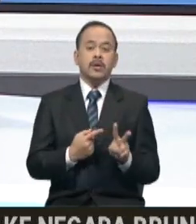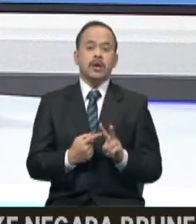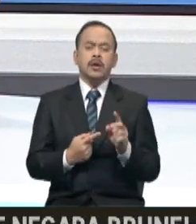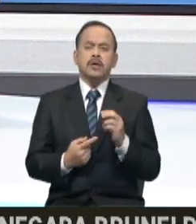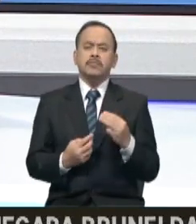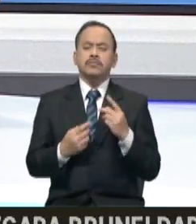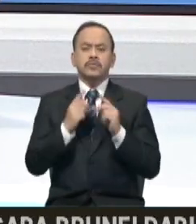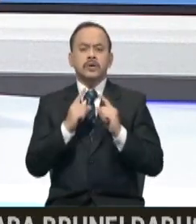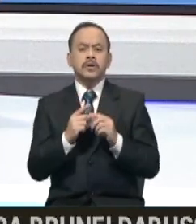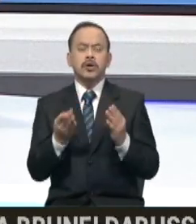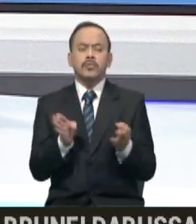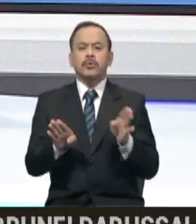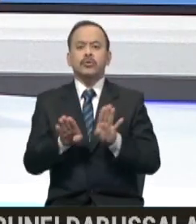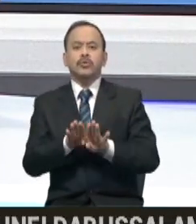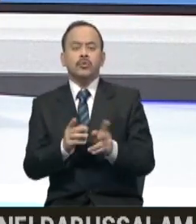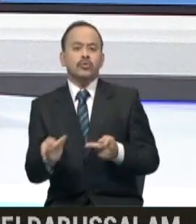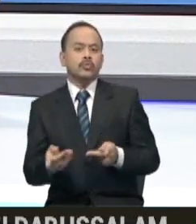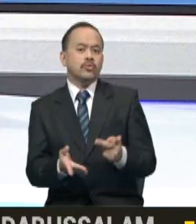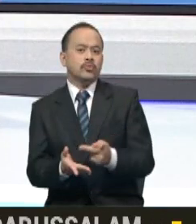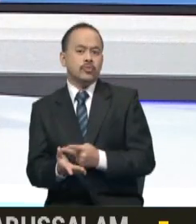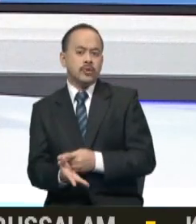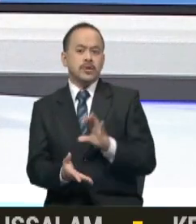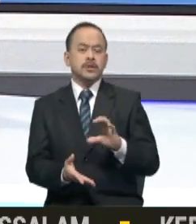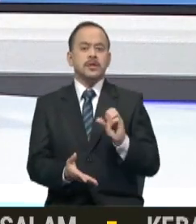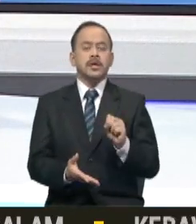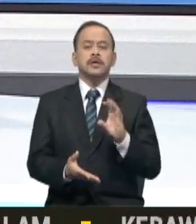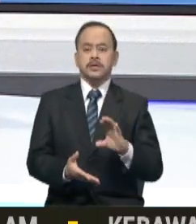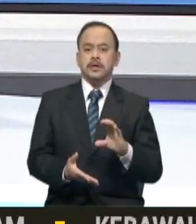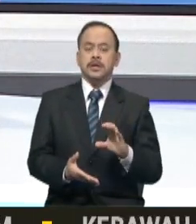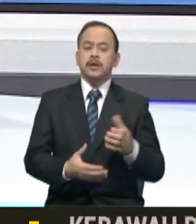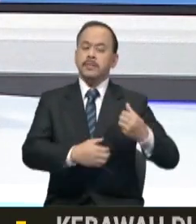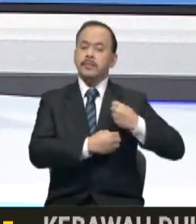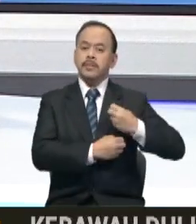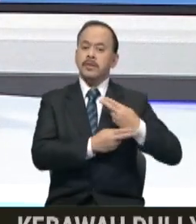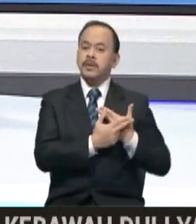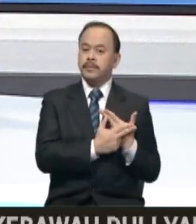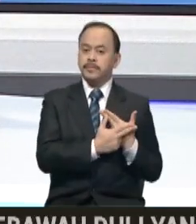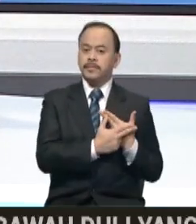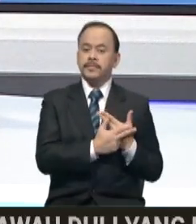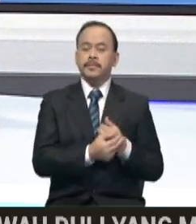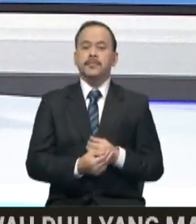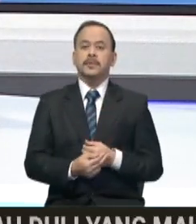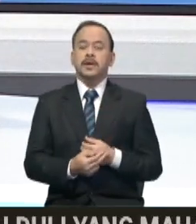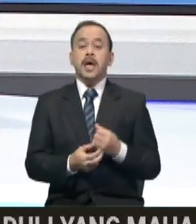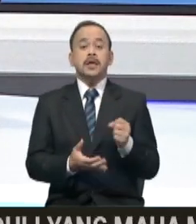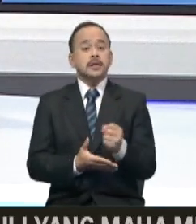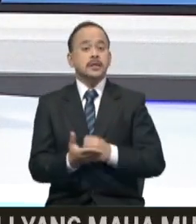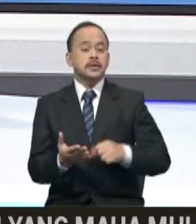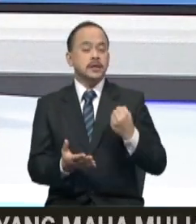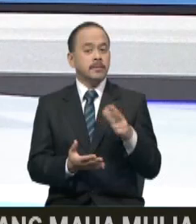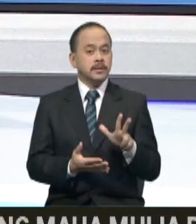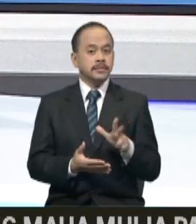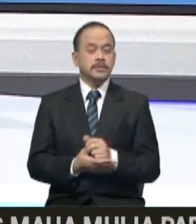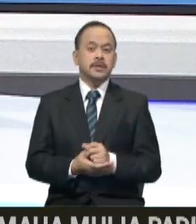semasa majlis penutupan kursus Maktab Turus CSC Angkatan Bersenjata di Raja Brunei ABDB sesi ke-13.